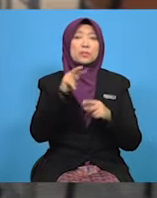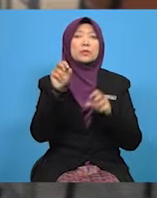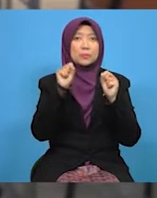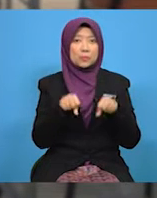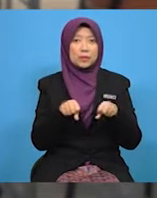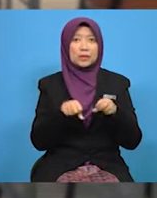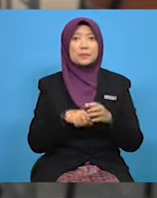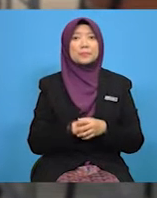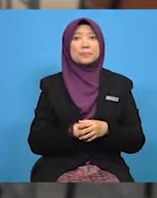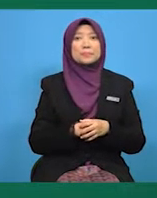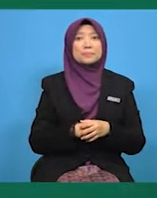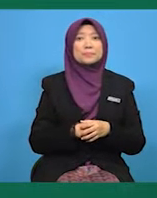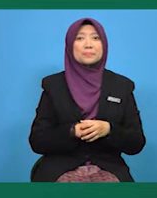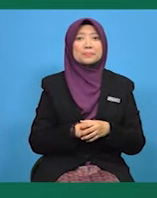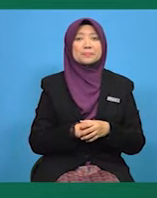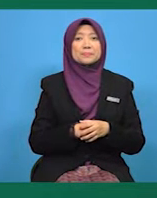Jawapannya boleh.